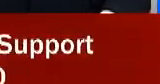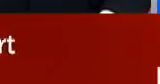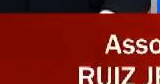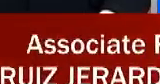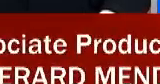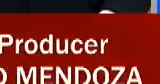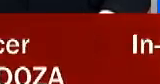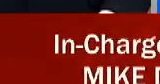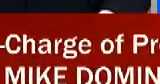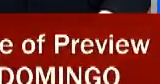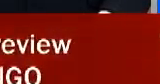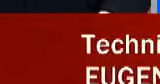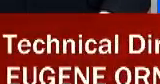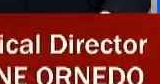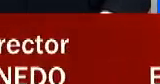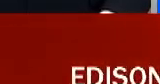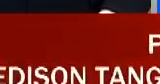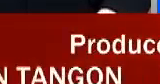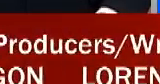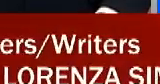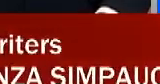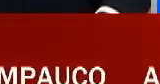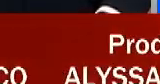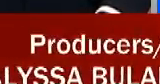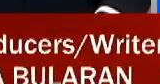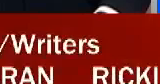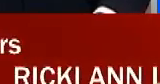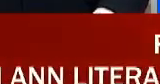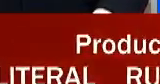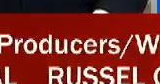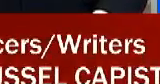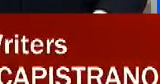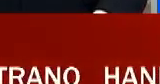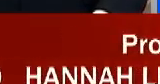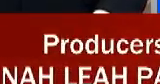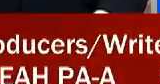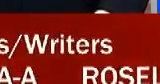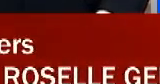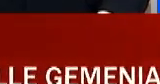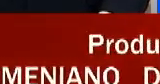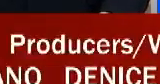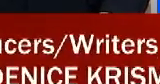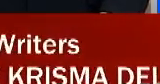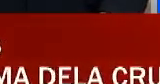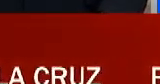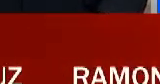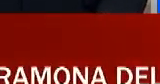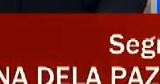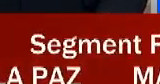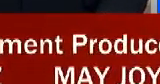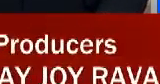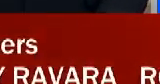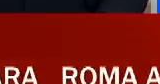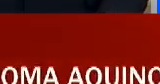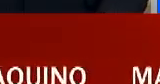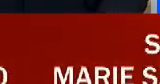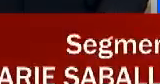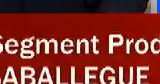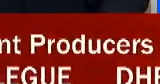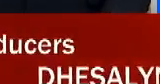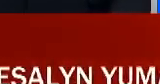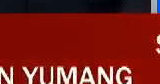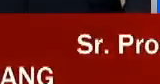ang GMA, walang kinikilingan, walang pinoprotektahan. Walang kasinungalingan, serbisyong totoo lamang. At dahil hindi natutulog ang balita, nakatuto